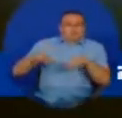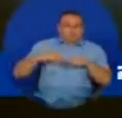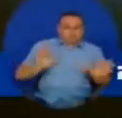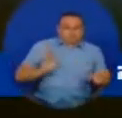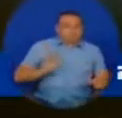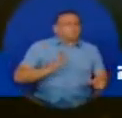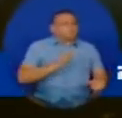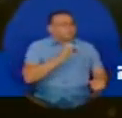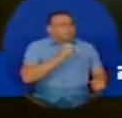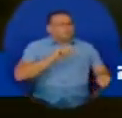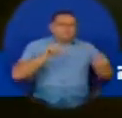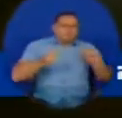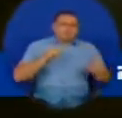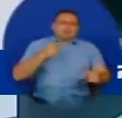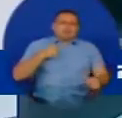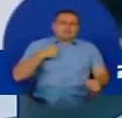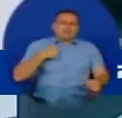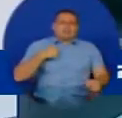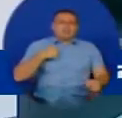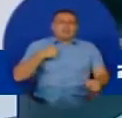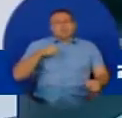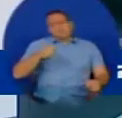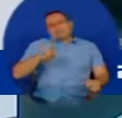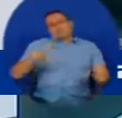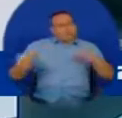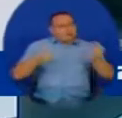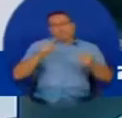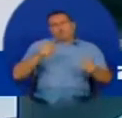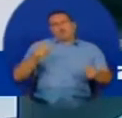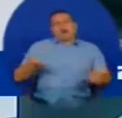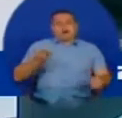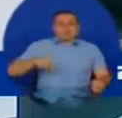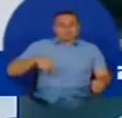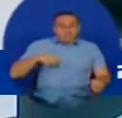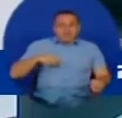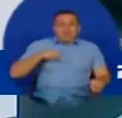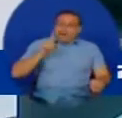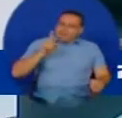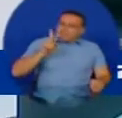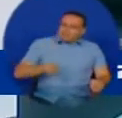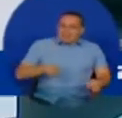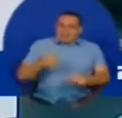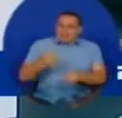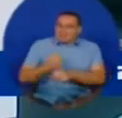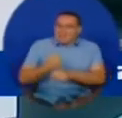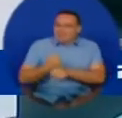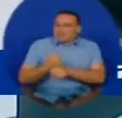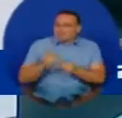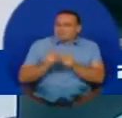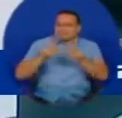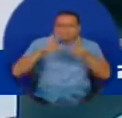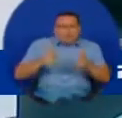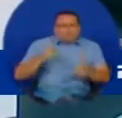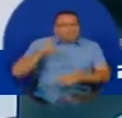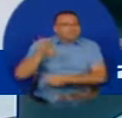שאנחנו מכירים, ואנחנו כבר משוחחים הרבה מאוד זמן. אבל אנחנו גם יודעים שאת המחלוקת אפשר לנהל באופן מסוים, כזה שמאפשר